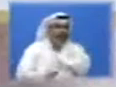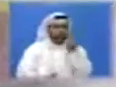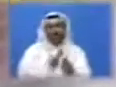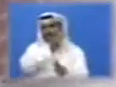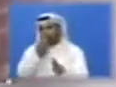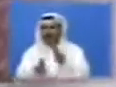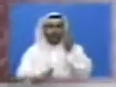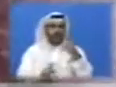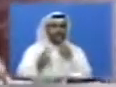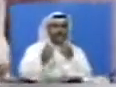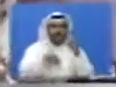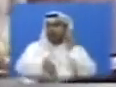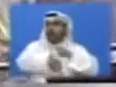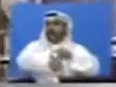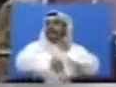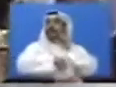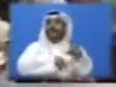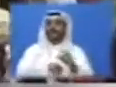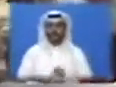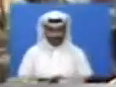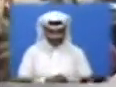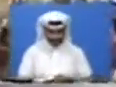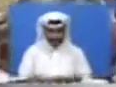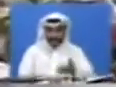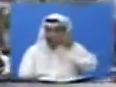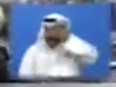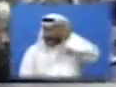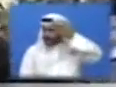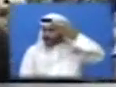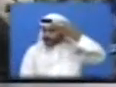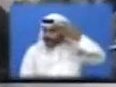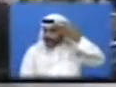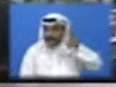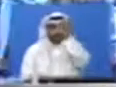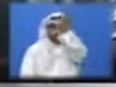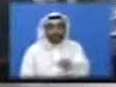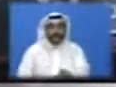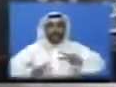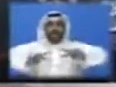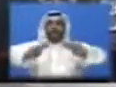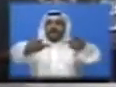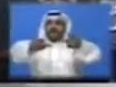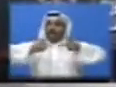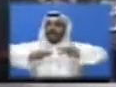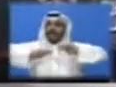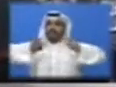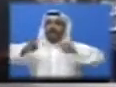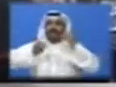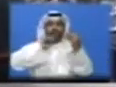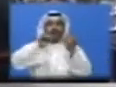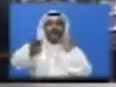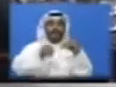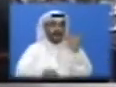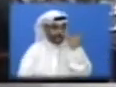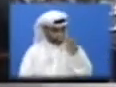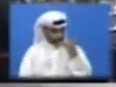والبحث. تبادل الخبرات الخليجية بنظام الاستعارة وتوفير فرص وظيفية للشباب،